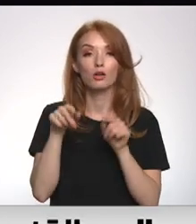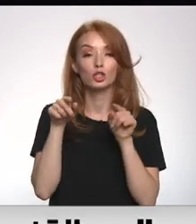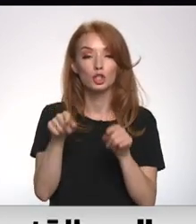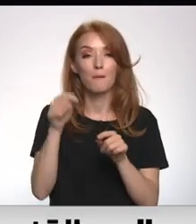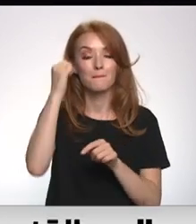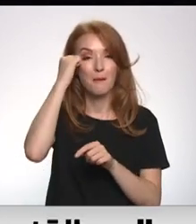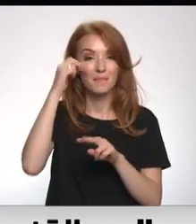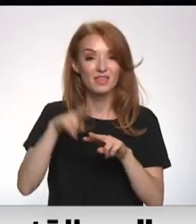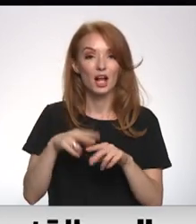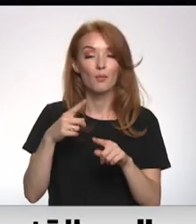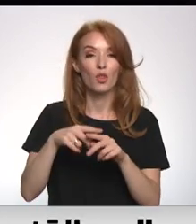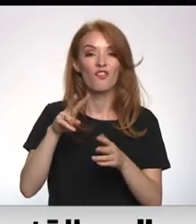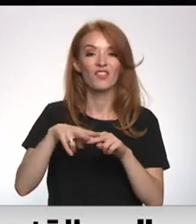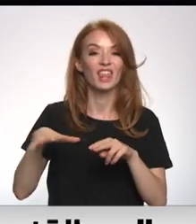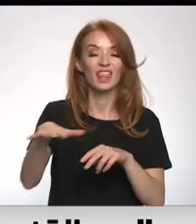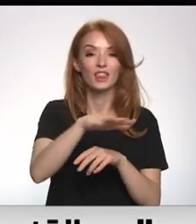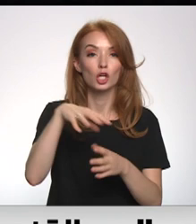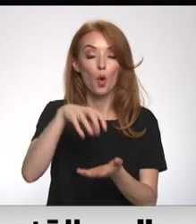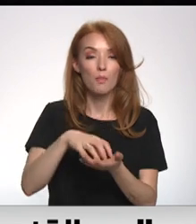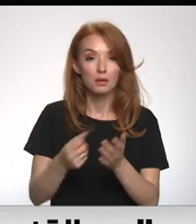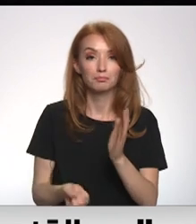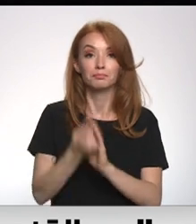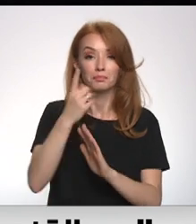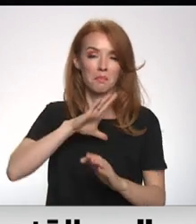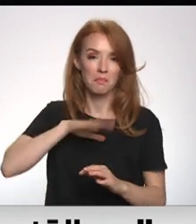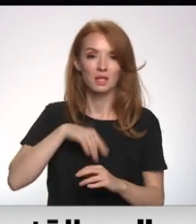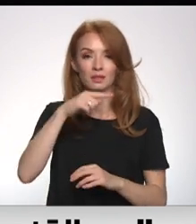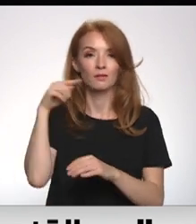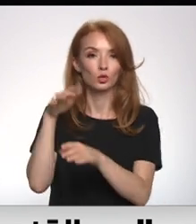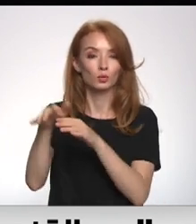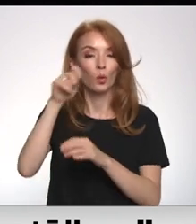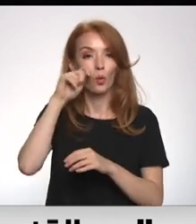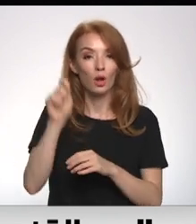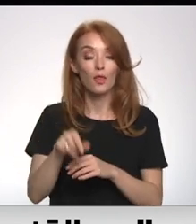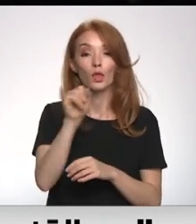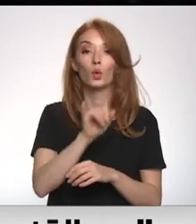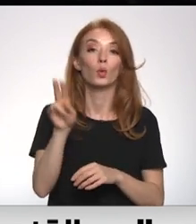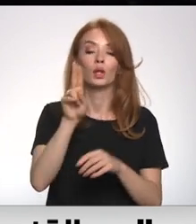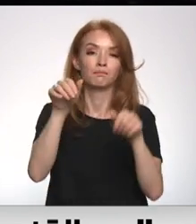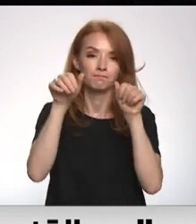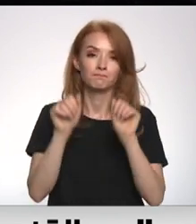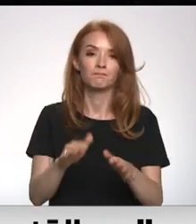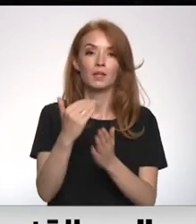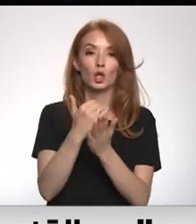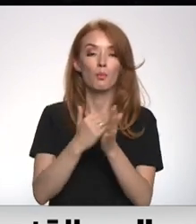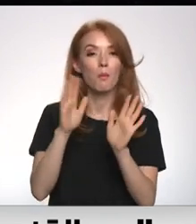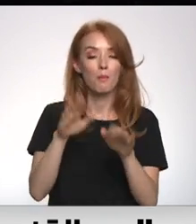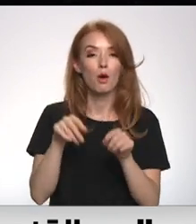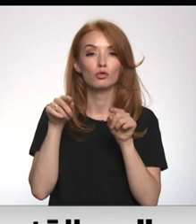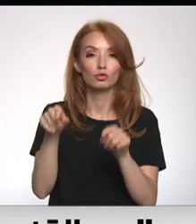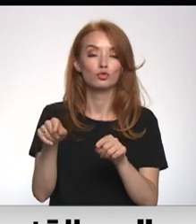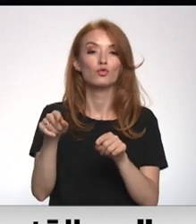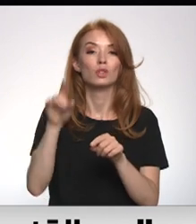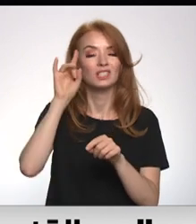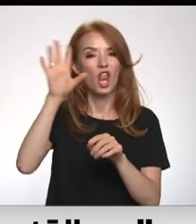slavinošajiem pieminekļiem un vides objektiem aktualizējās pēc Krievijas iebrukuma Ukrainā. Jūnijā tika pieņemts likums par padomju un nacistisko